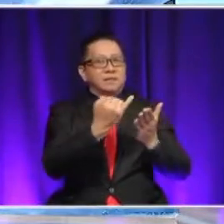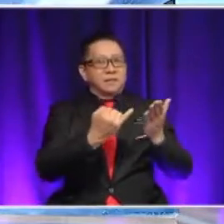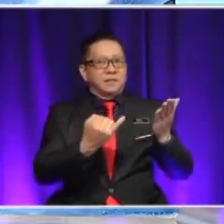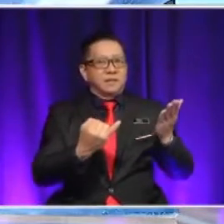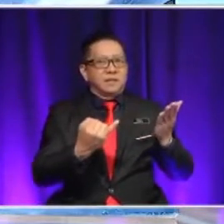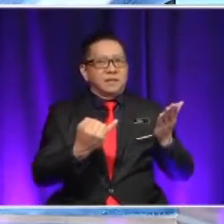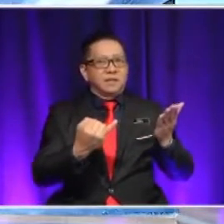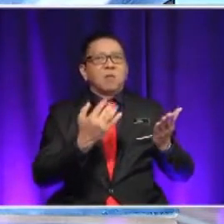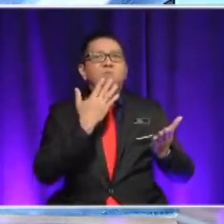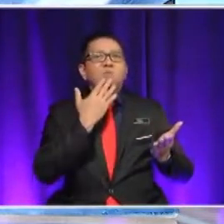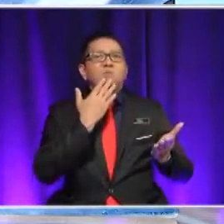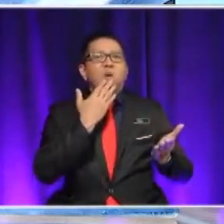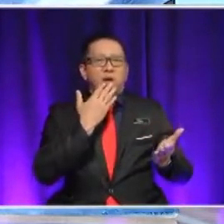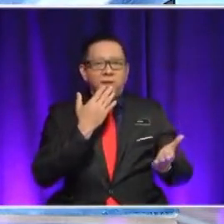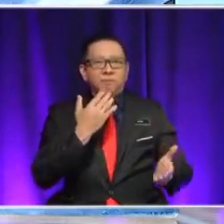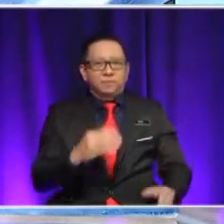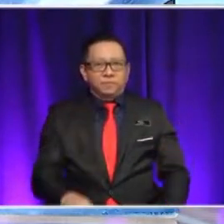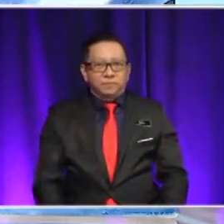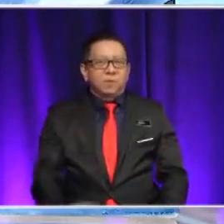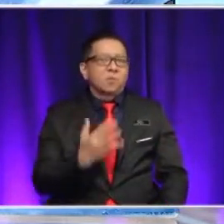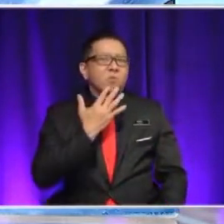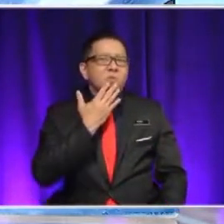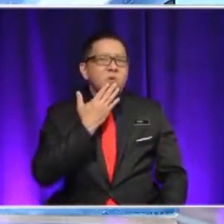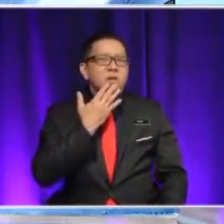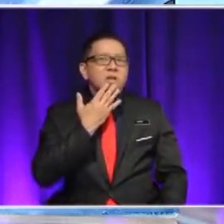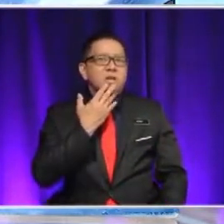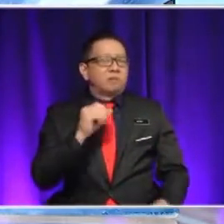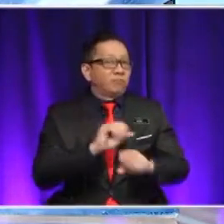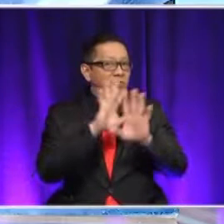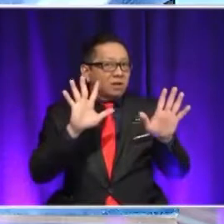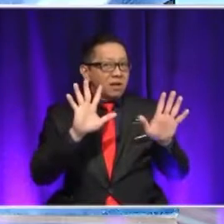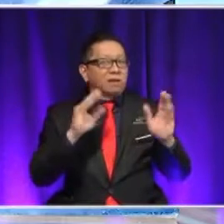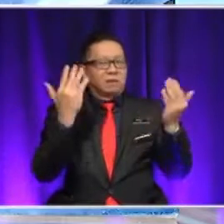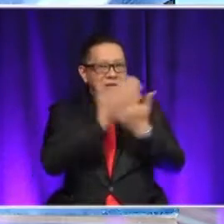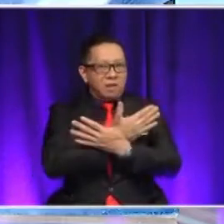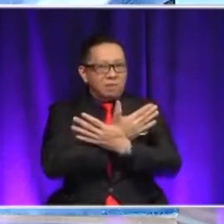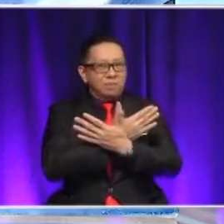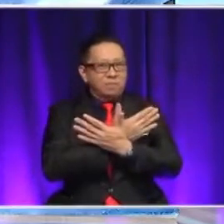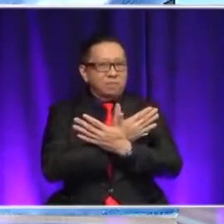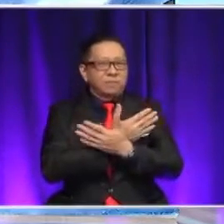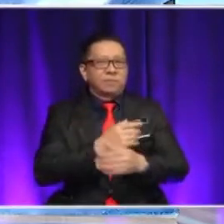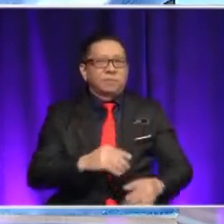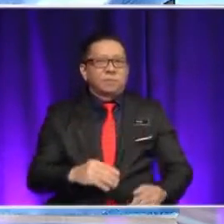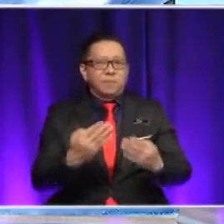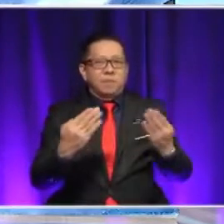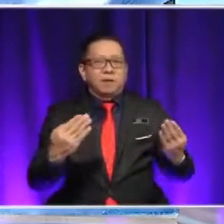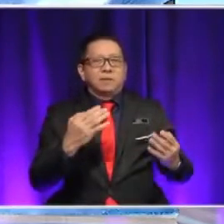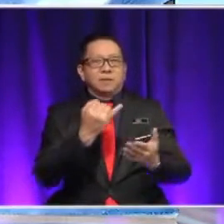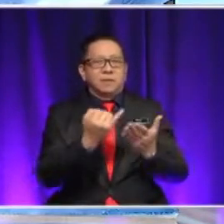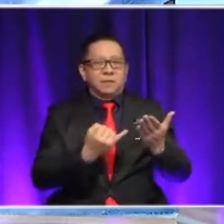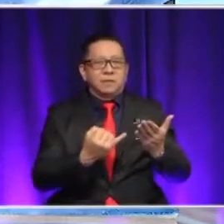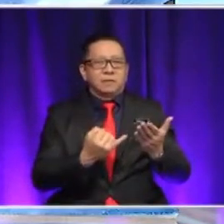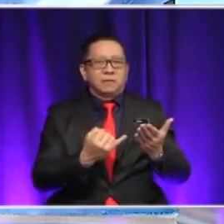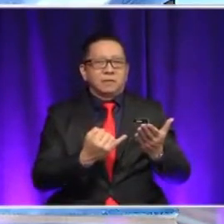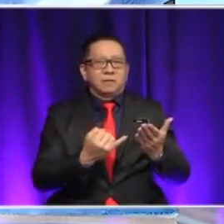yaitu warna-warna itu tekan kawannya itu warnanya jerawat deloken yang kedua bahasa seni kita tidak